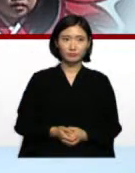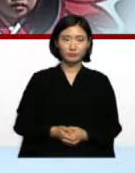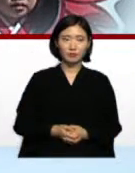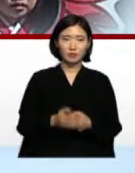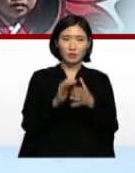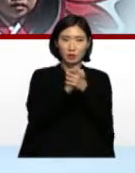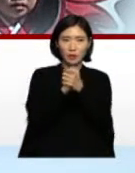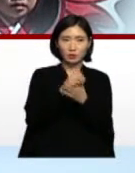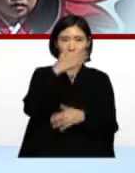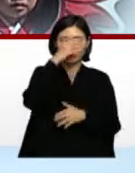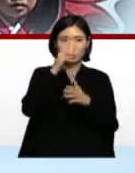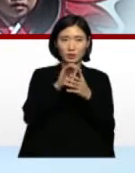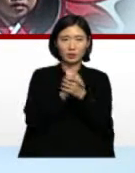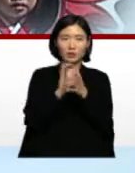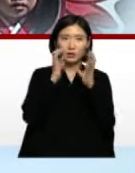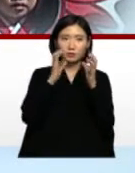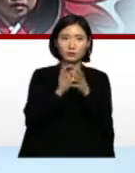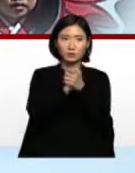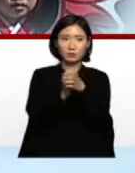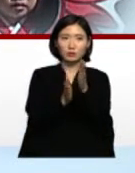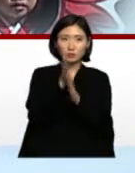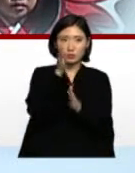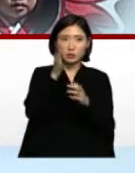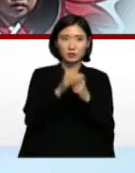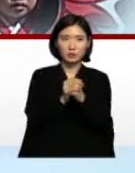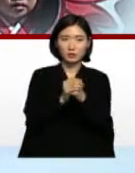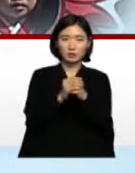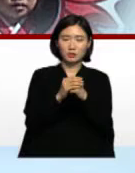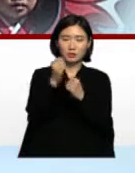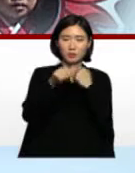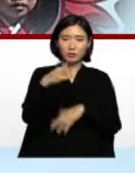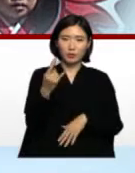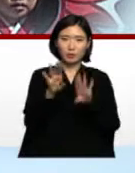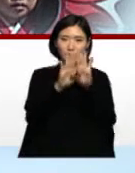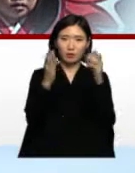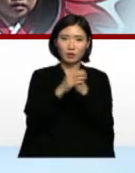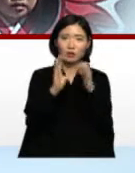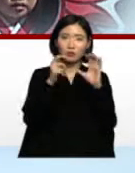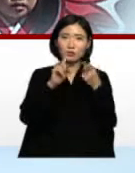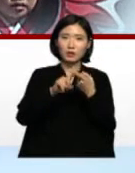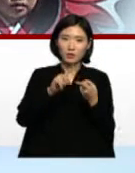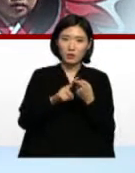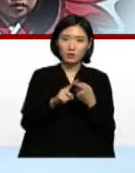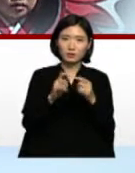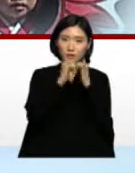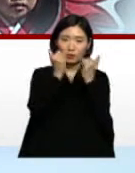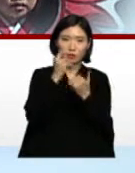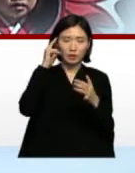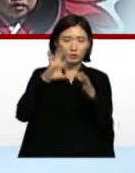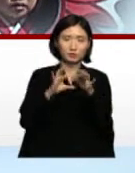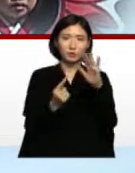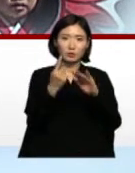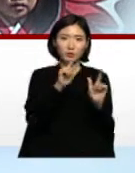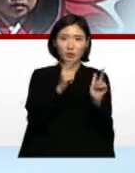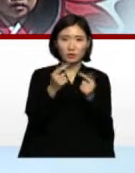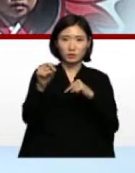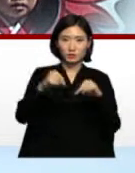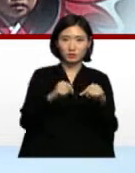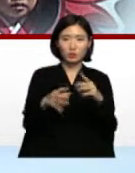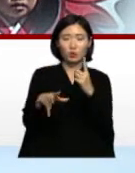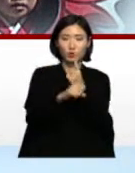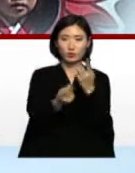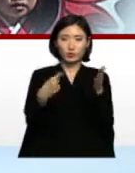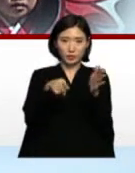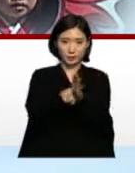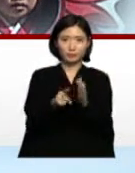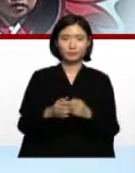아동 친화도시로 인정받은 지자체가 박람회를 열었습니다. 아동에 대한 사회적 관심을 높이고 다양한 정책을 공유하기